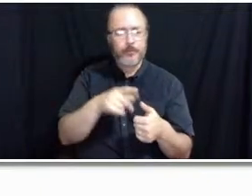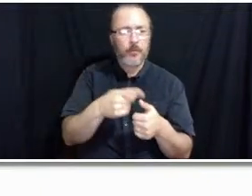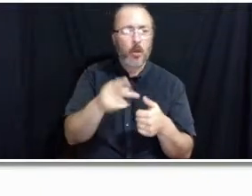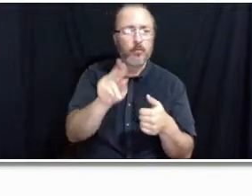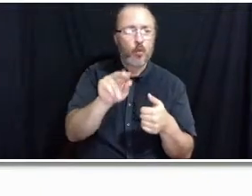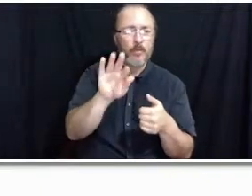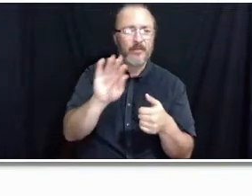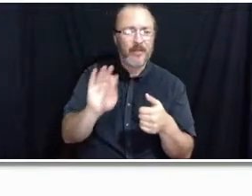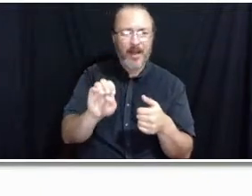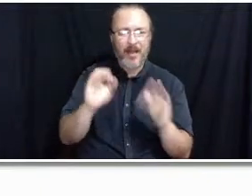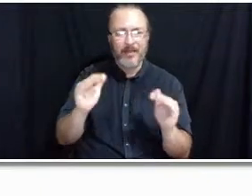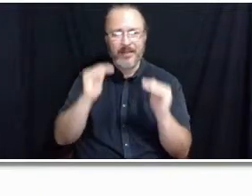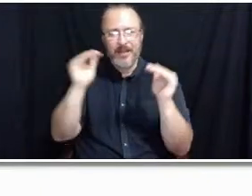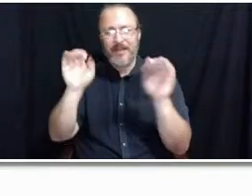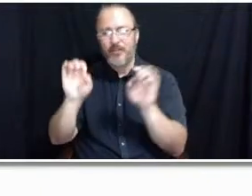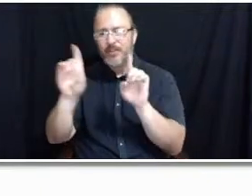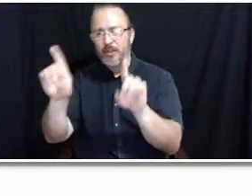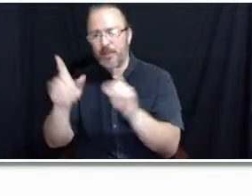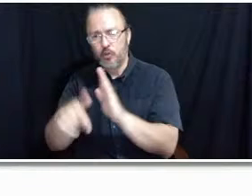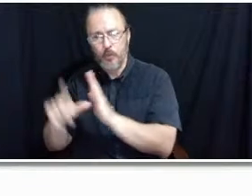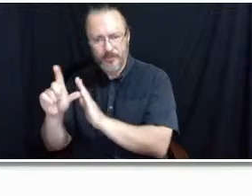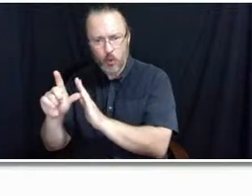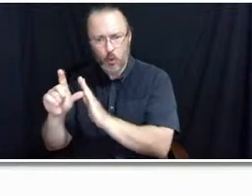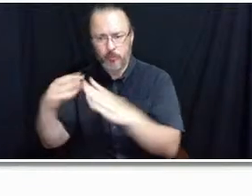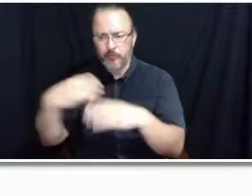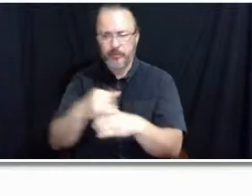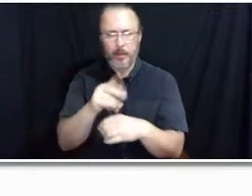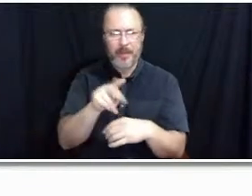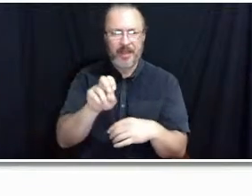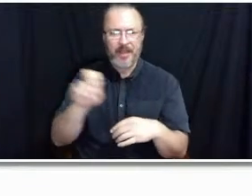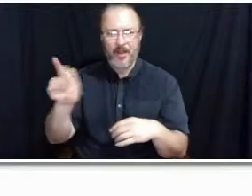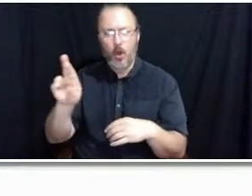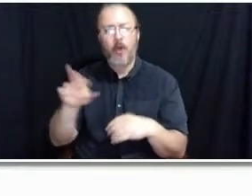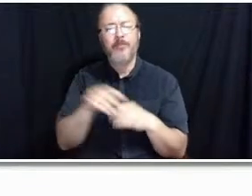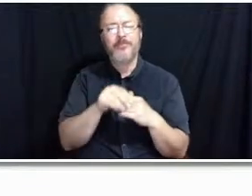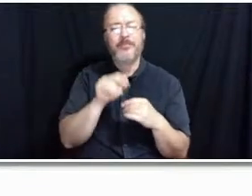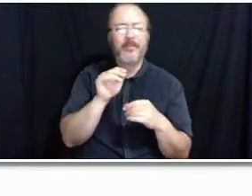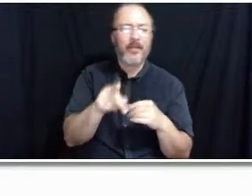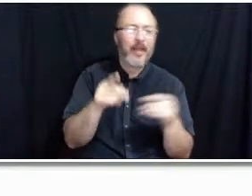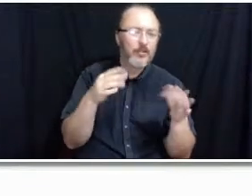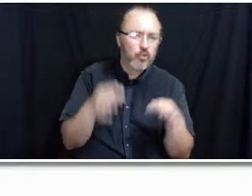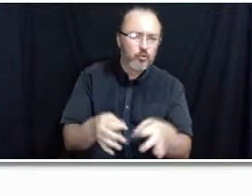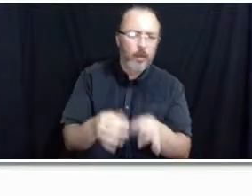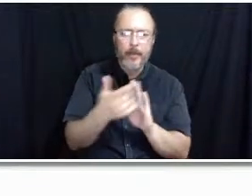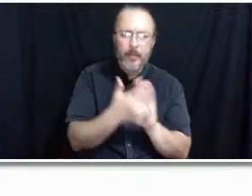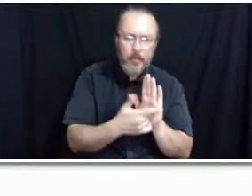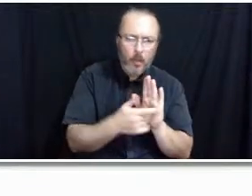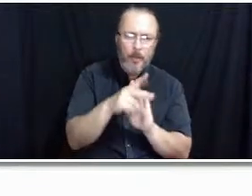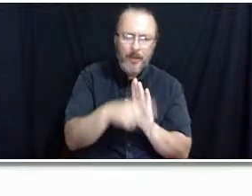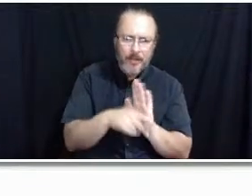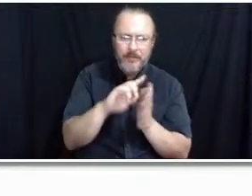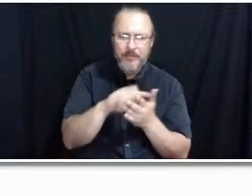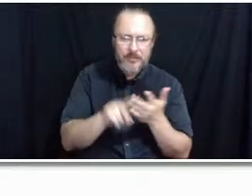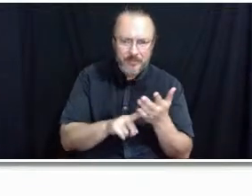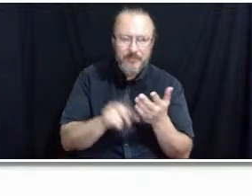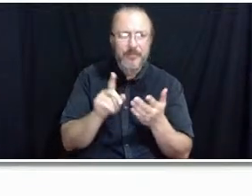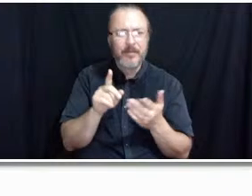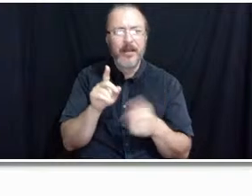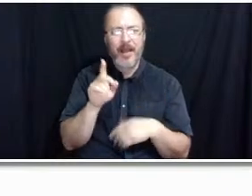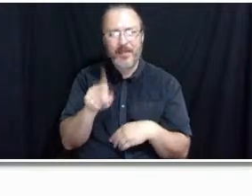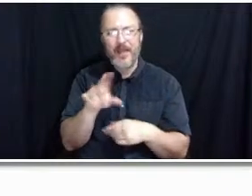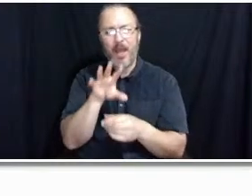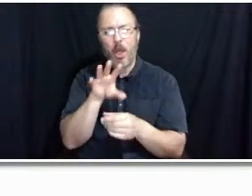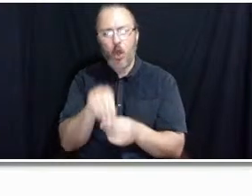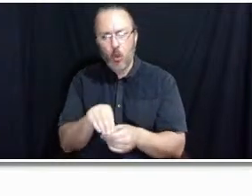profil sur l'éducation pour améliorer les examens de l'éducation. Cela décrit les lois et politiques sur l'inclusion dans l'éducation. Cela